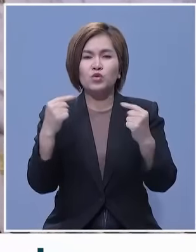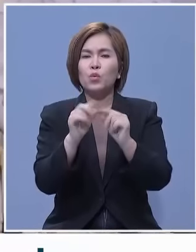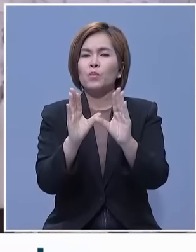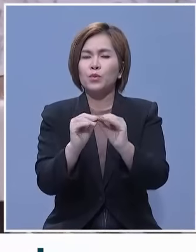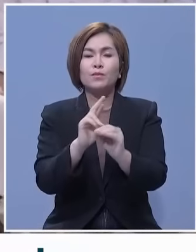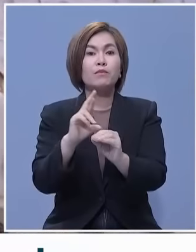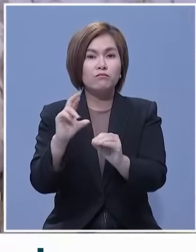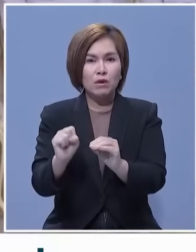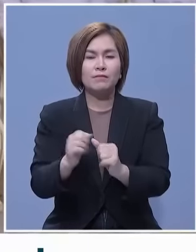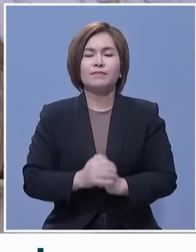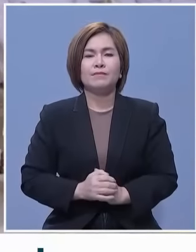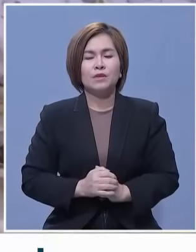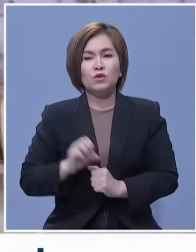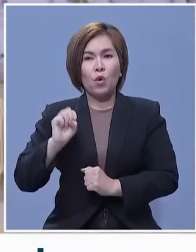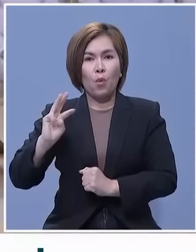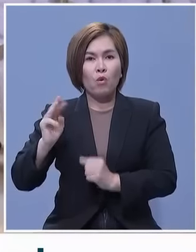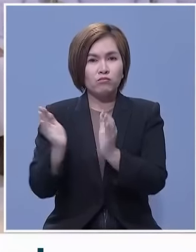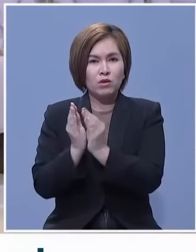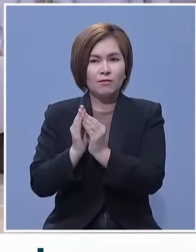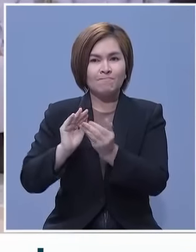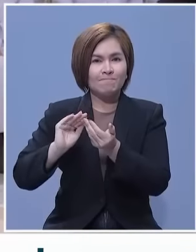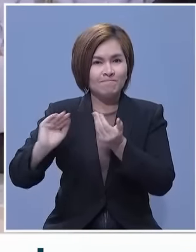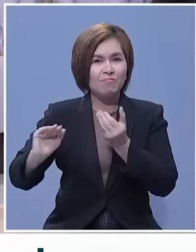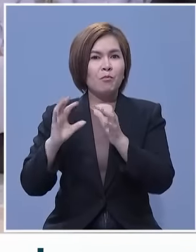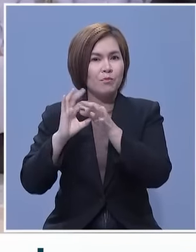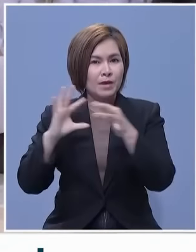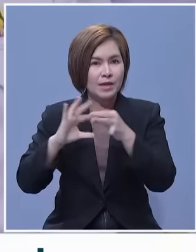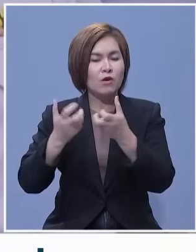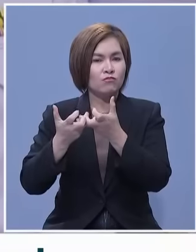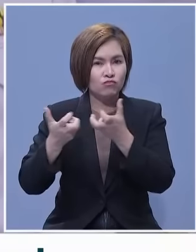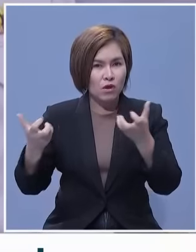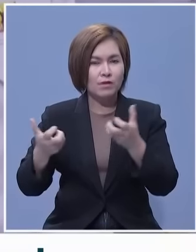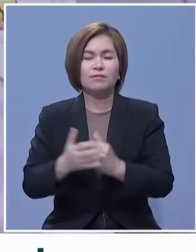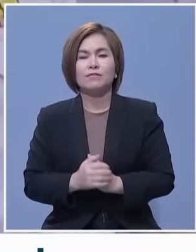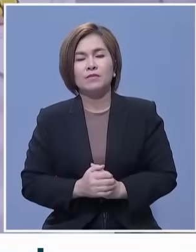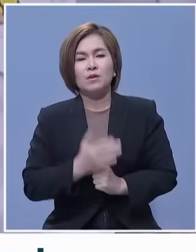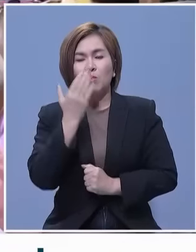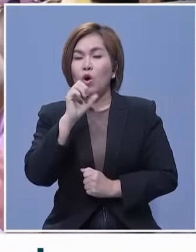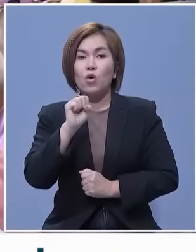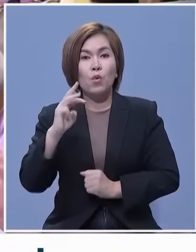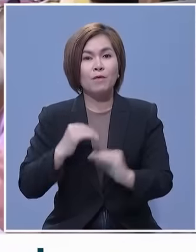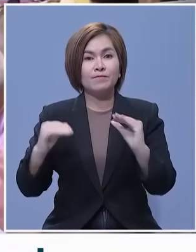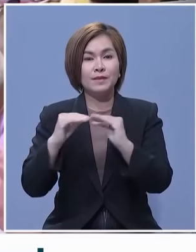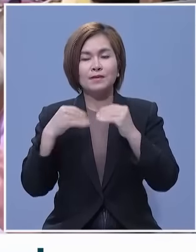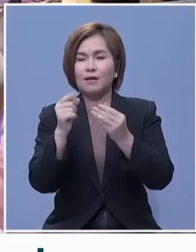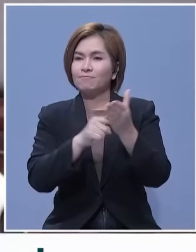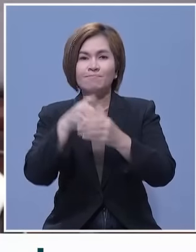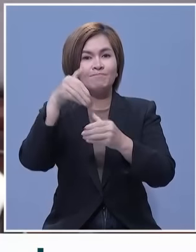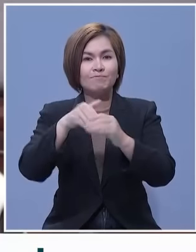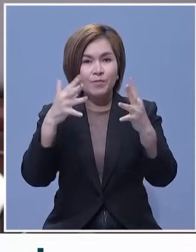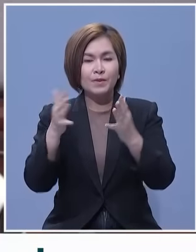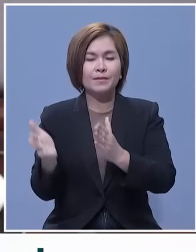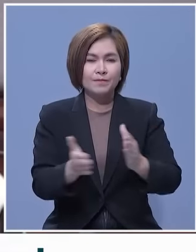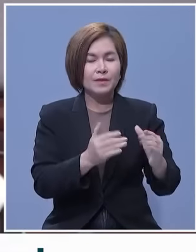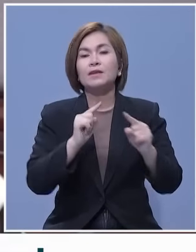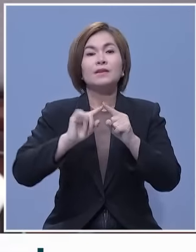นายกครั้งนี้วุฒิสภาไม่เกี่ยวข้องเพราะว่าอำนาจตามบทฉพาะการเนี่ยจบไปแล้วสวไม่ได้เลือกด้วยนะอือ 5ผู้ที่